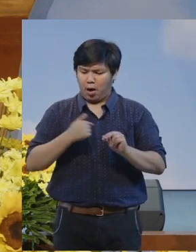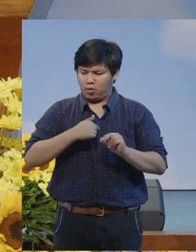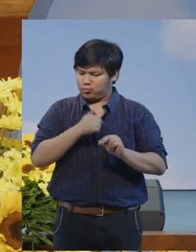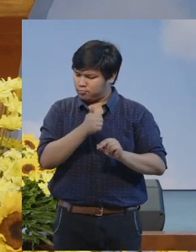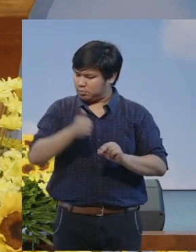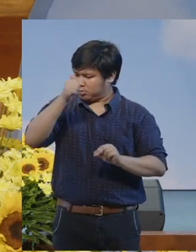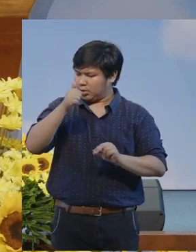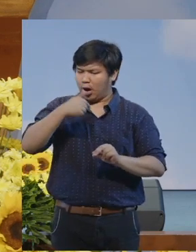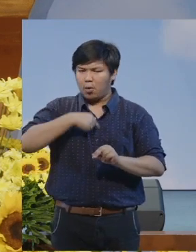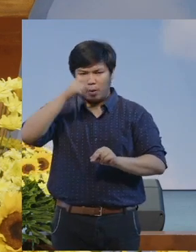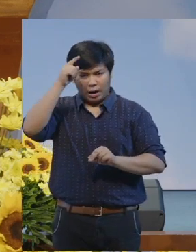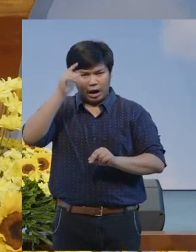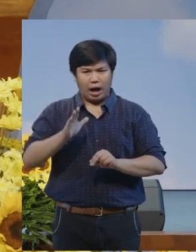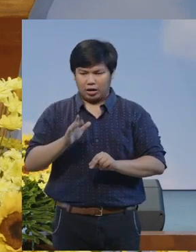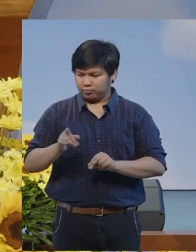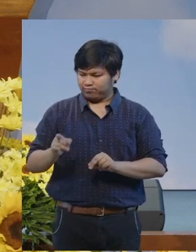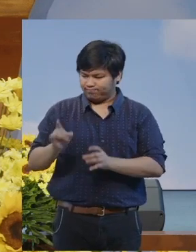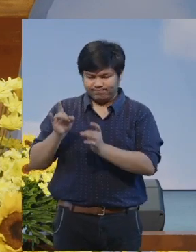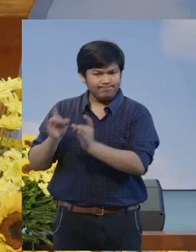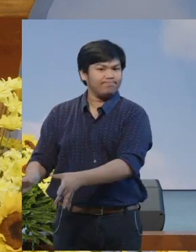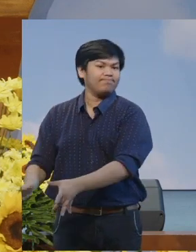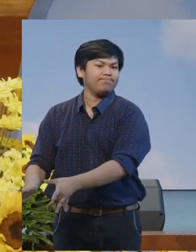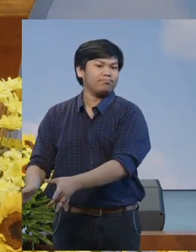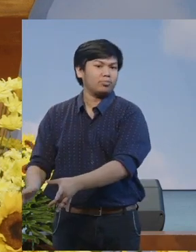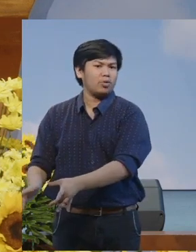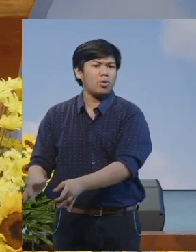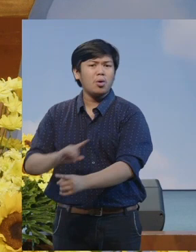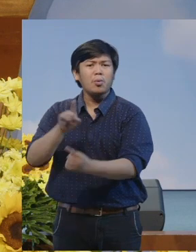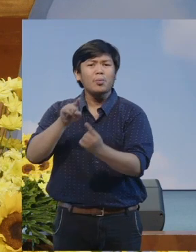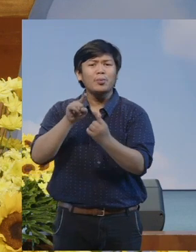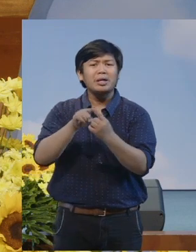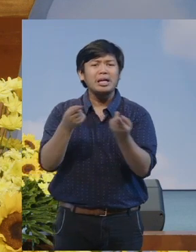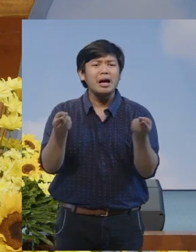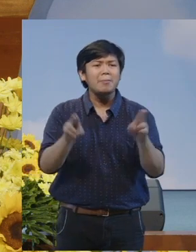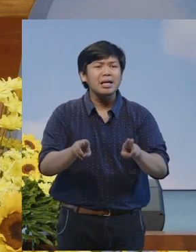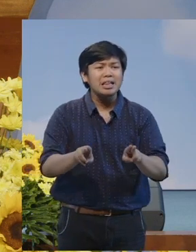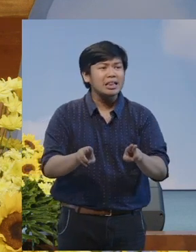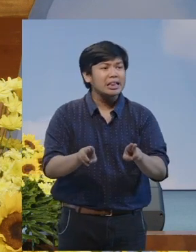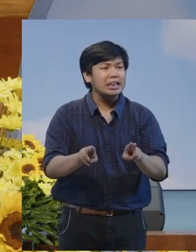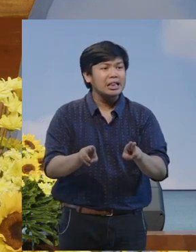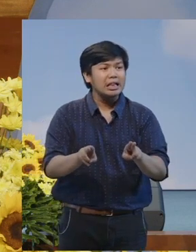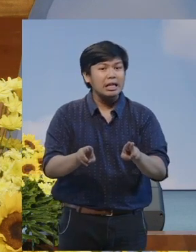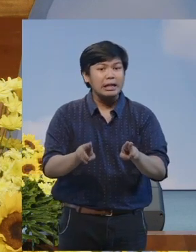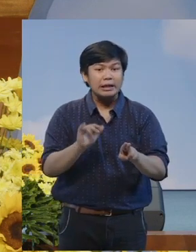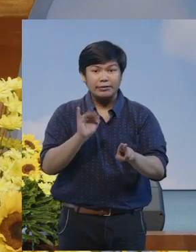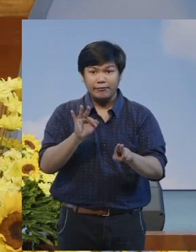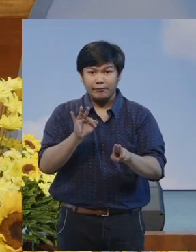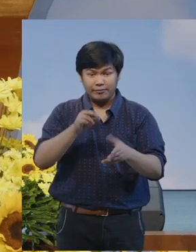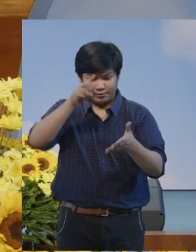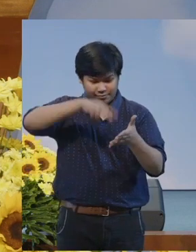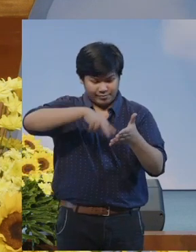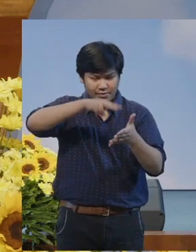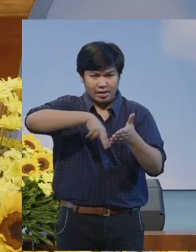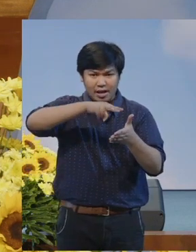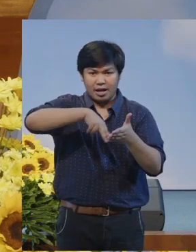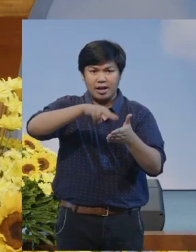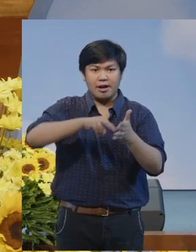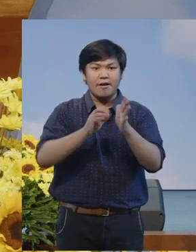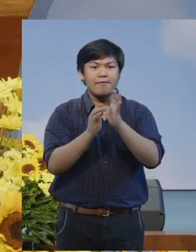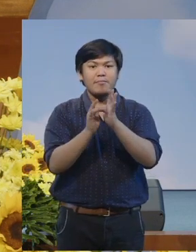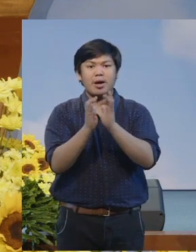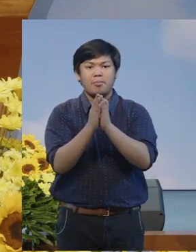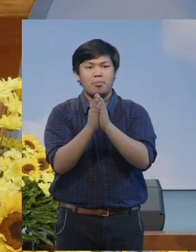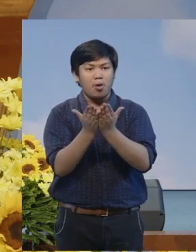langit. Kailan kaya nangyari ito? No? Kasi kung papansinin po natin ang account sa